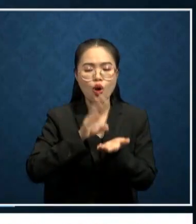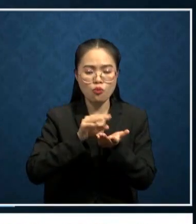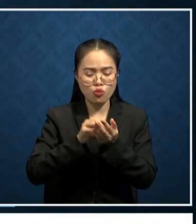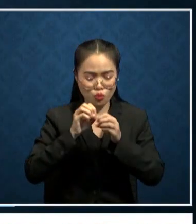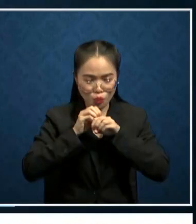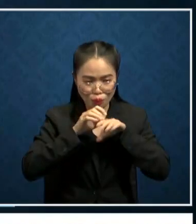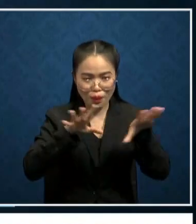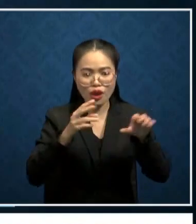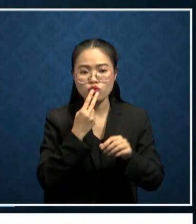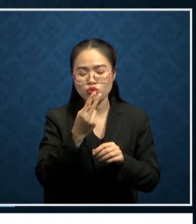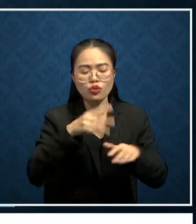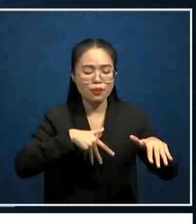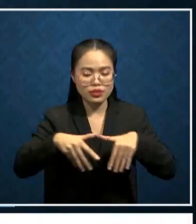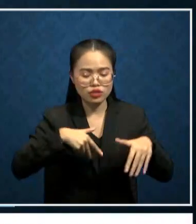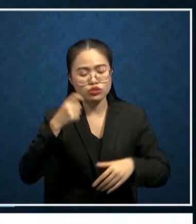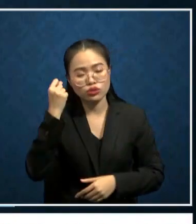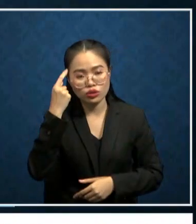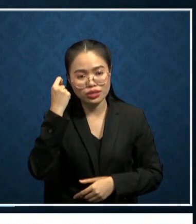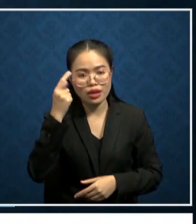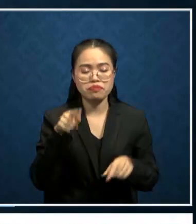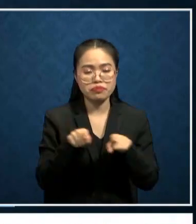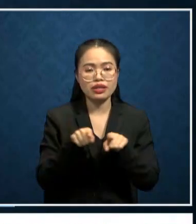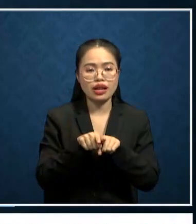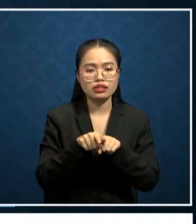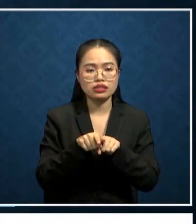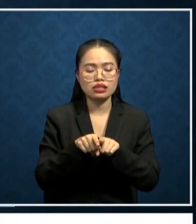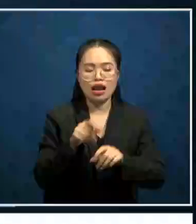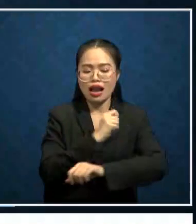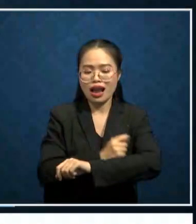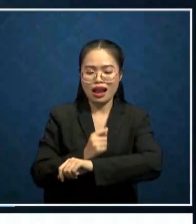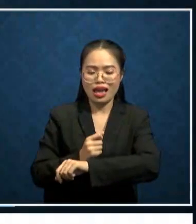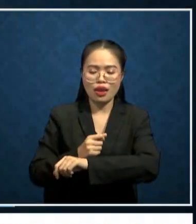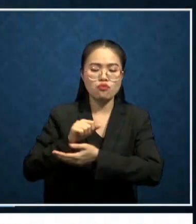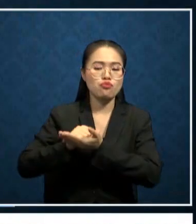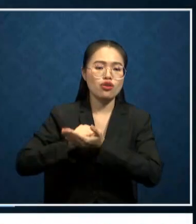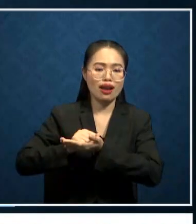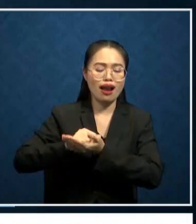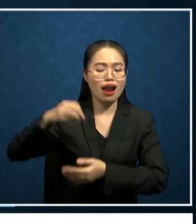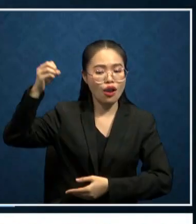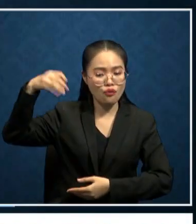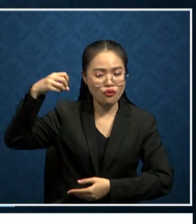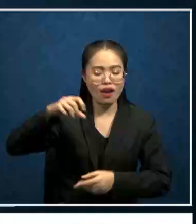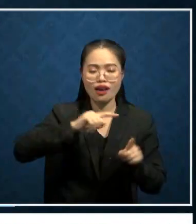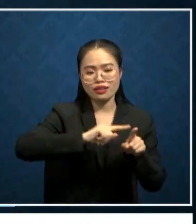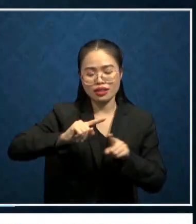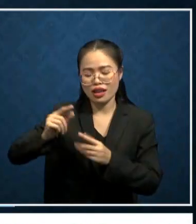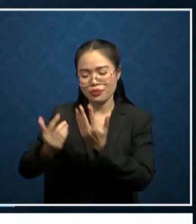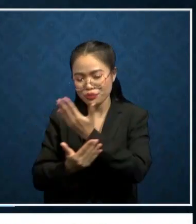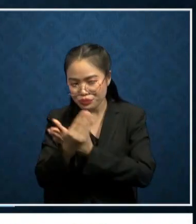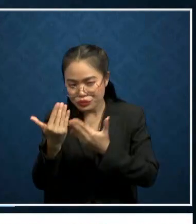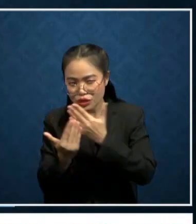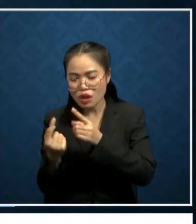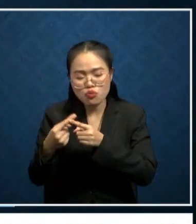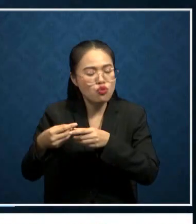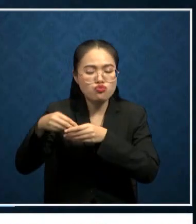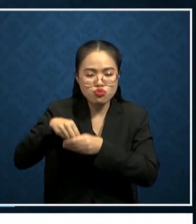กับผู้ใช้บริการและประชาชนทั่วไปค่าบริการควรจะนำเอาค่าใช้จ่ายต่างๆนะครับมาพิจารณาร่วมด้วยเพื่อให้เกิด